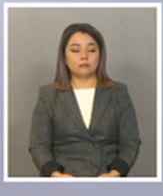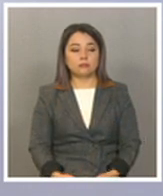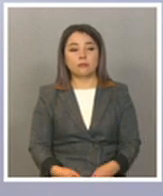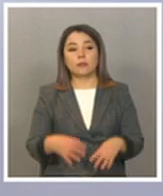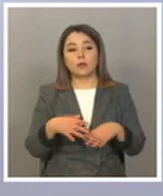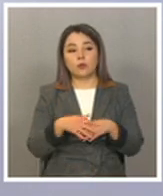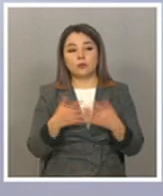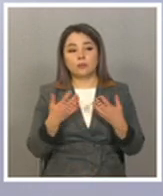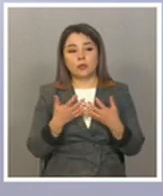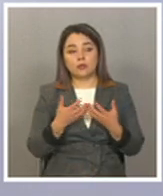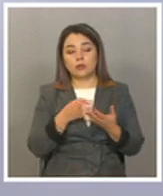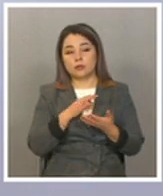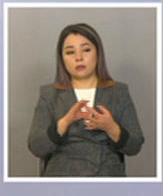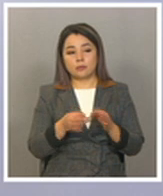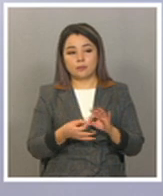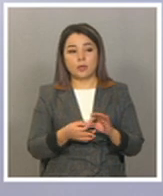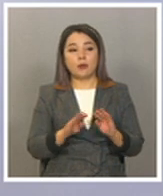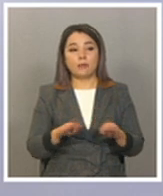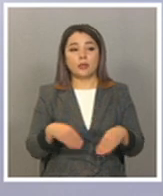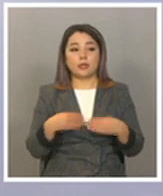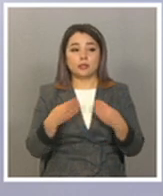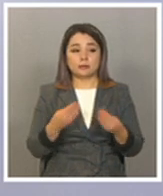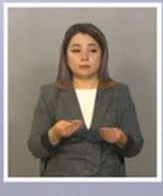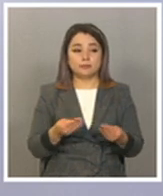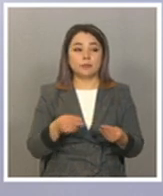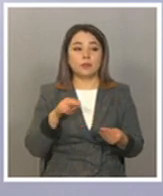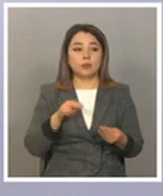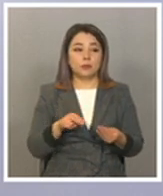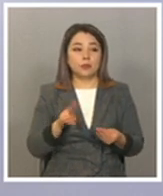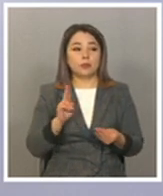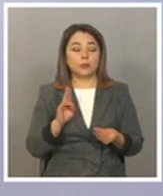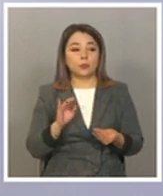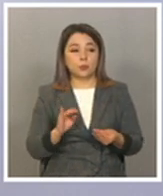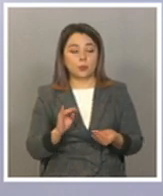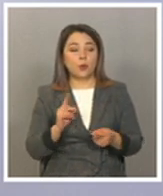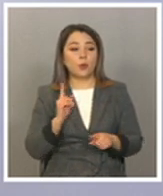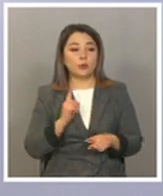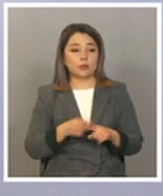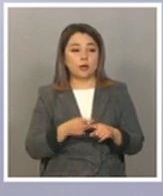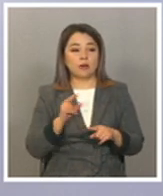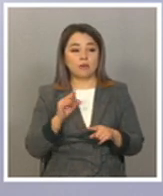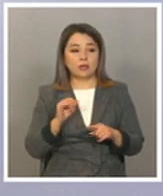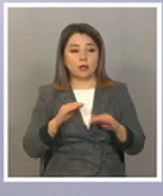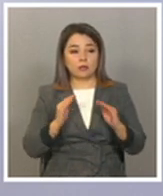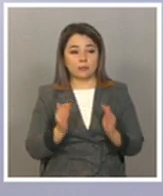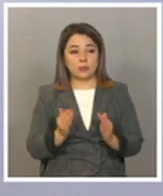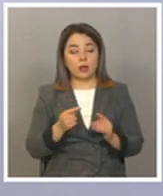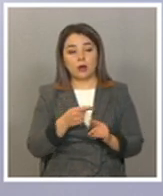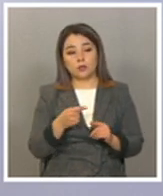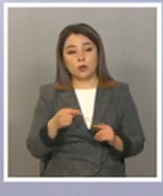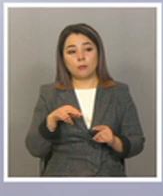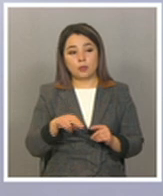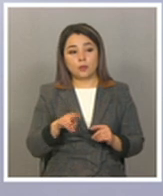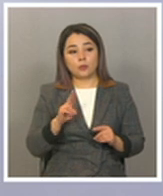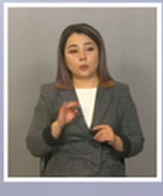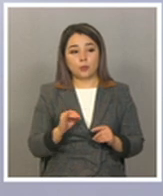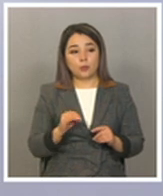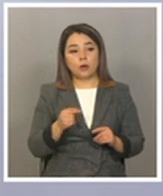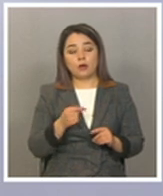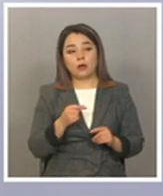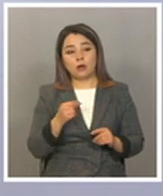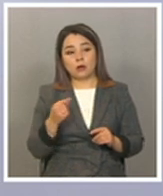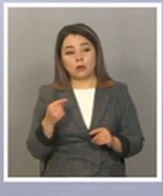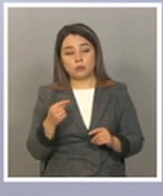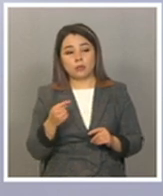Өрнекті ықшамдаңыз. Берілгені p мен q-дің қосынысының квадраты азайту p мен q-дің